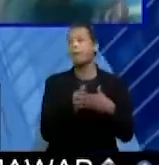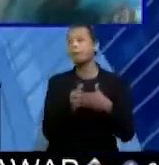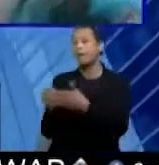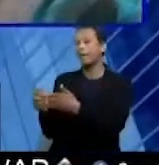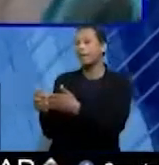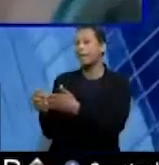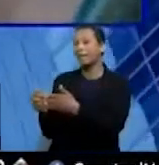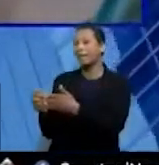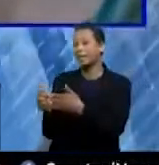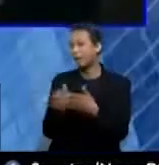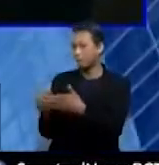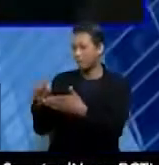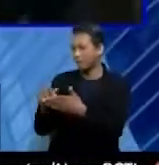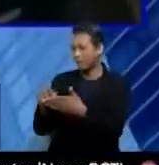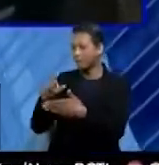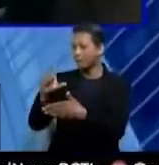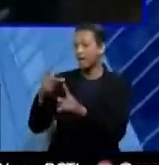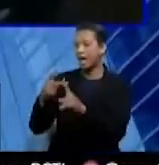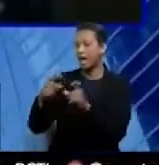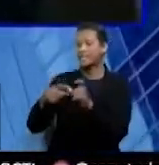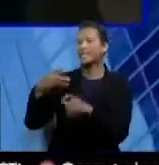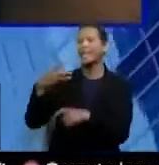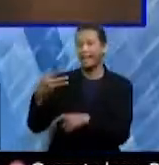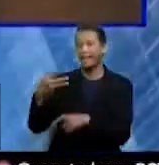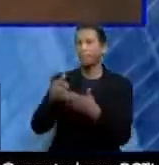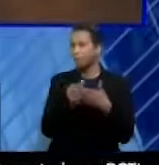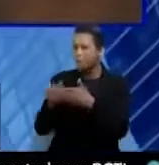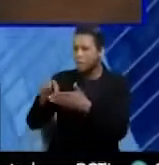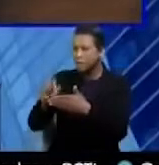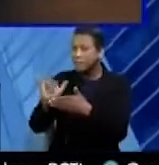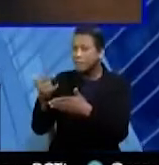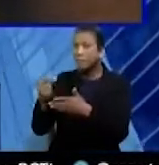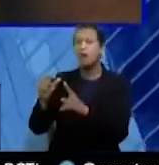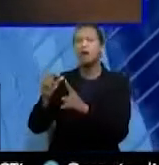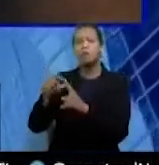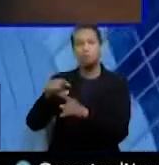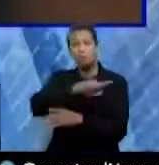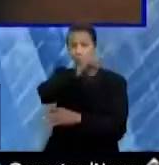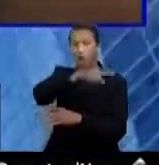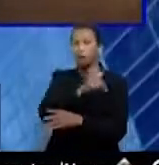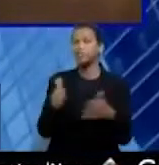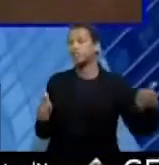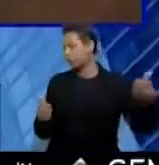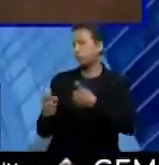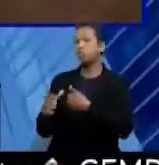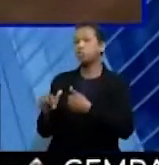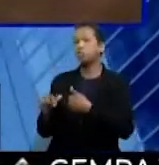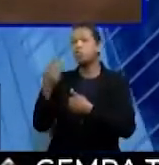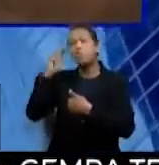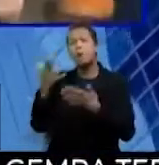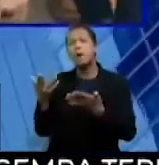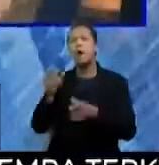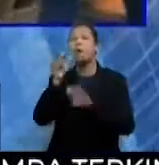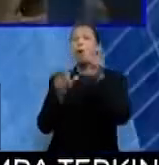pelaku usaha begitu, supaya ada standar tertentu yang mereka bisa laksanakan, sehingga bisa memberikan rasa aman kepada customer maupun kepada